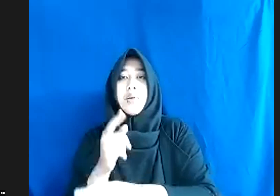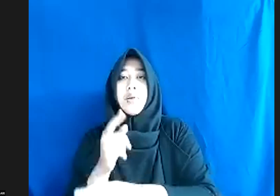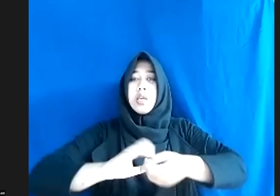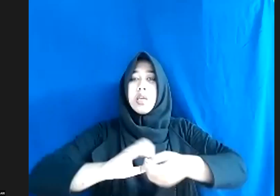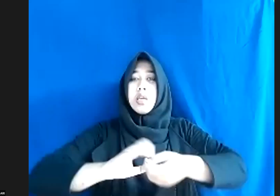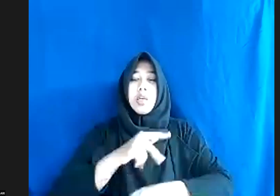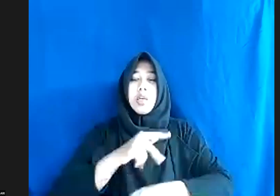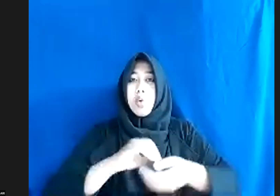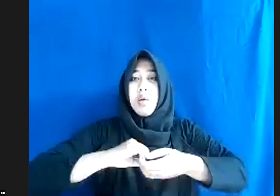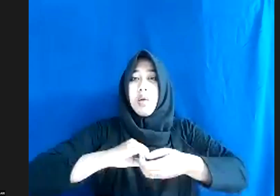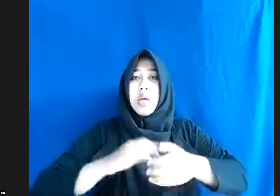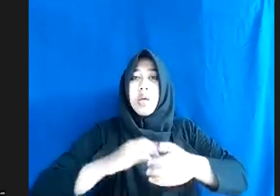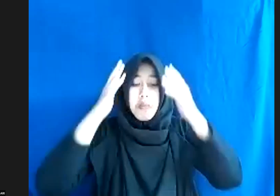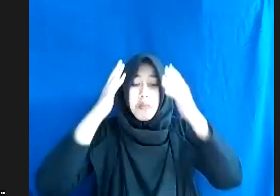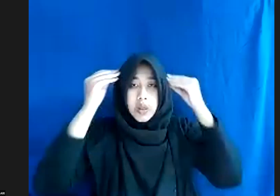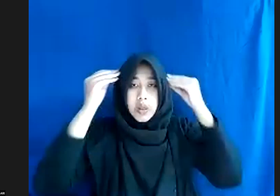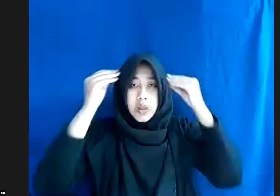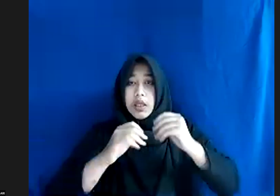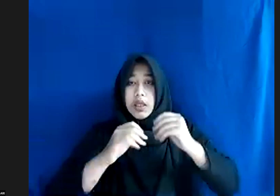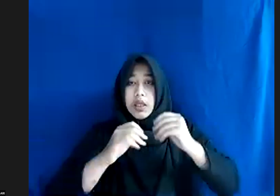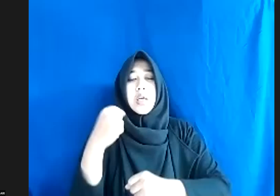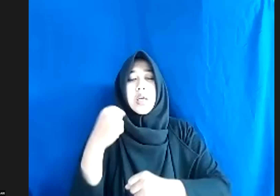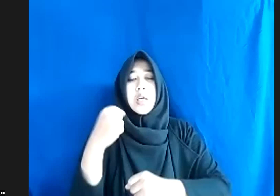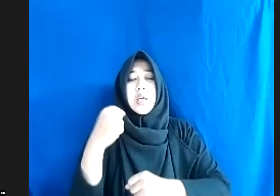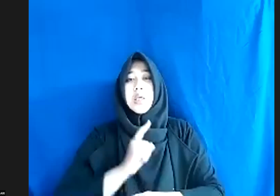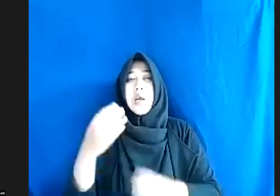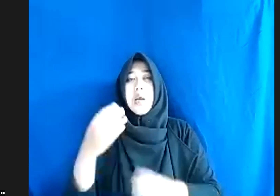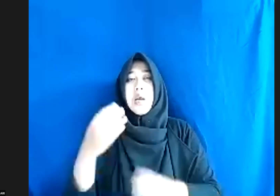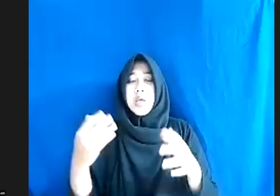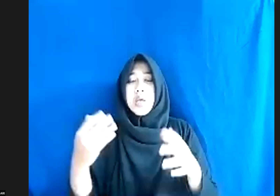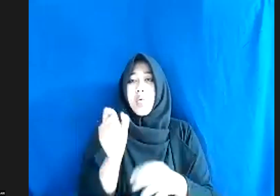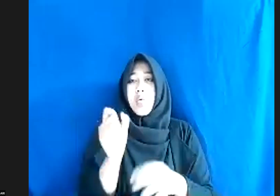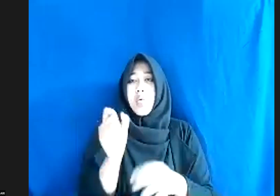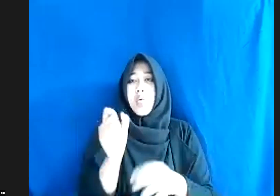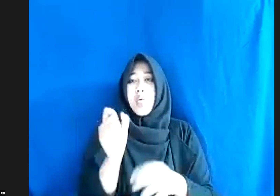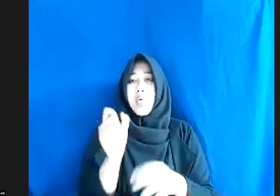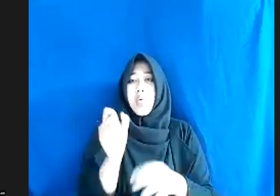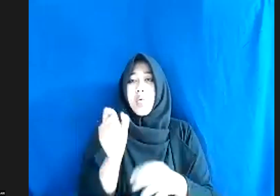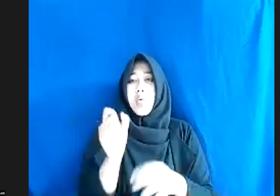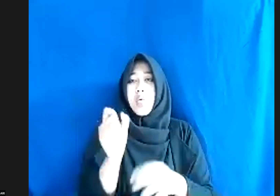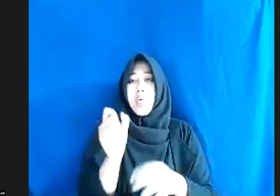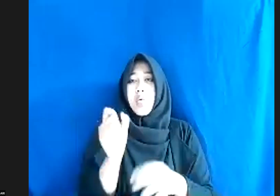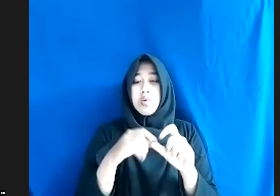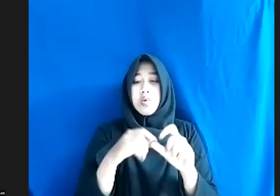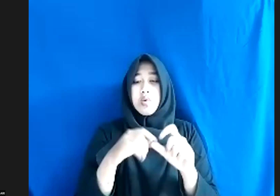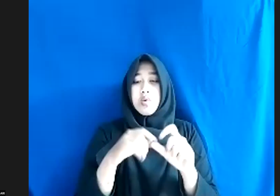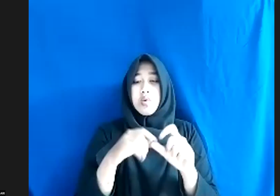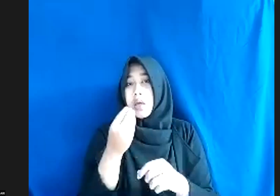banyak UMKM yang memproduksi pangan, kalau memang itu bisa langsung, tidak perlu ke jalur yang lebih panjang,